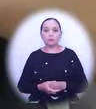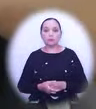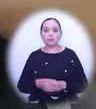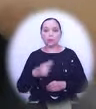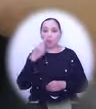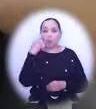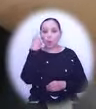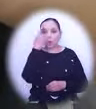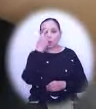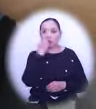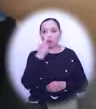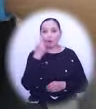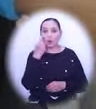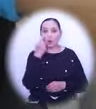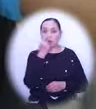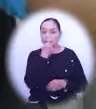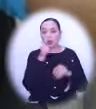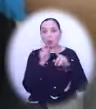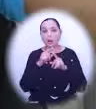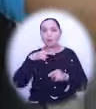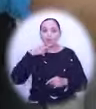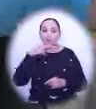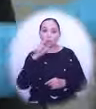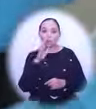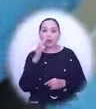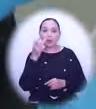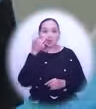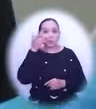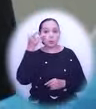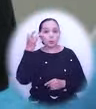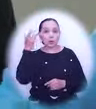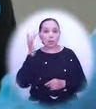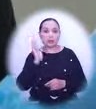Ko'z atrofiga ham ehtiyotkorlik bilan suriladi.